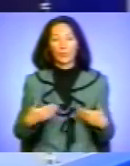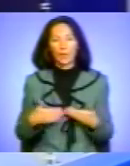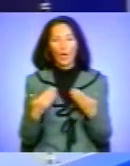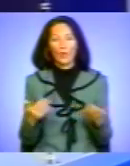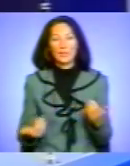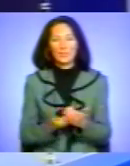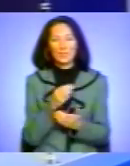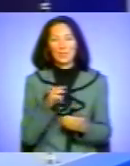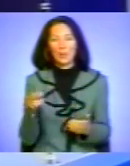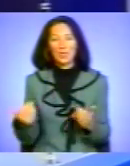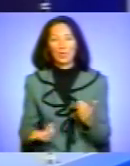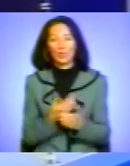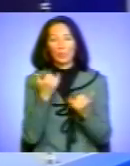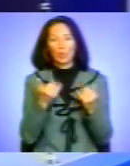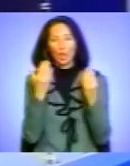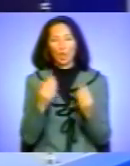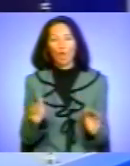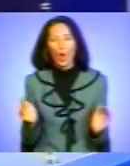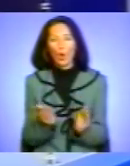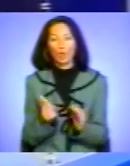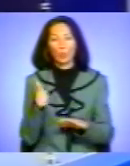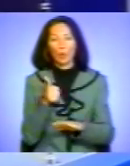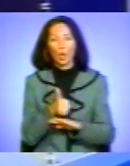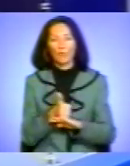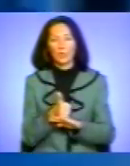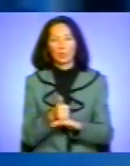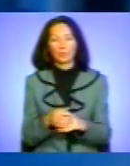Вітаю, Вістити ТБ з новинами сьогоднішнього дня. Коротко про головне.